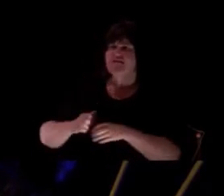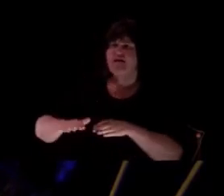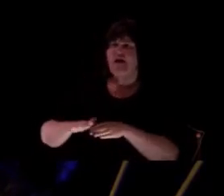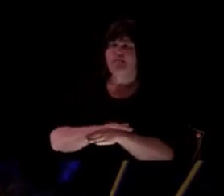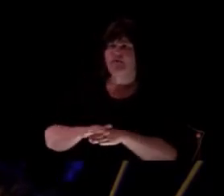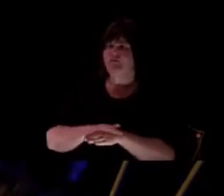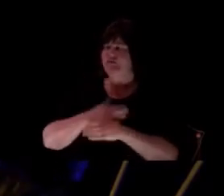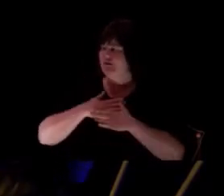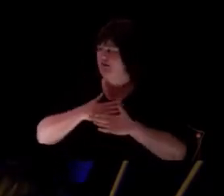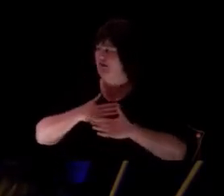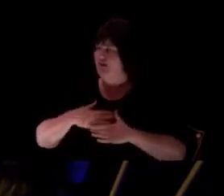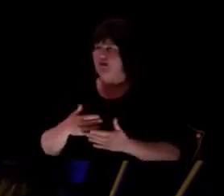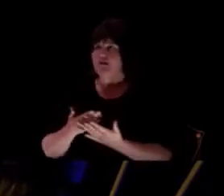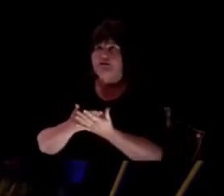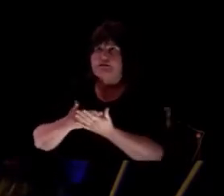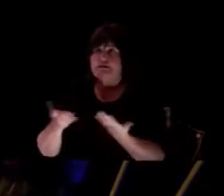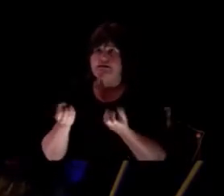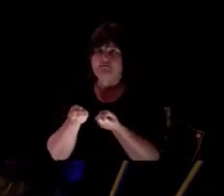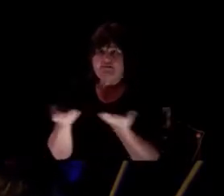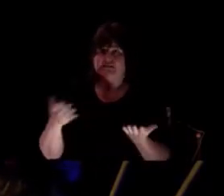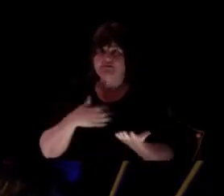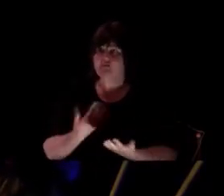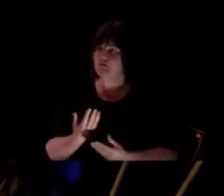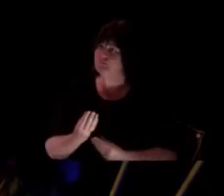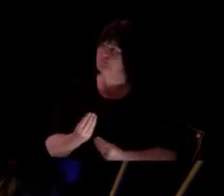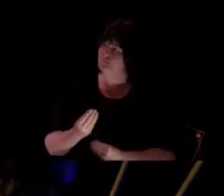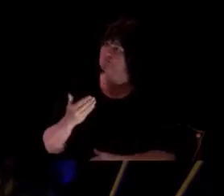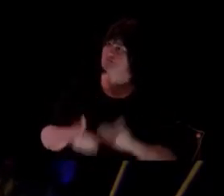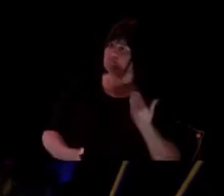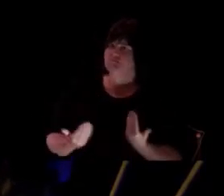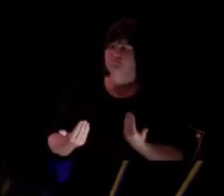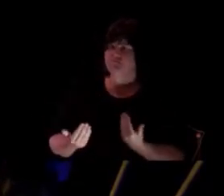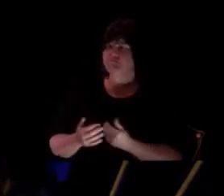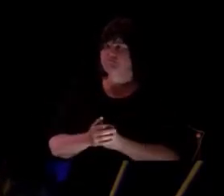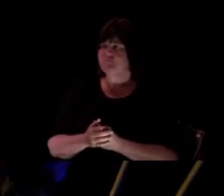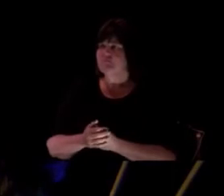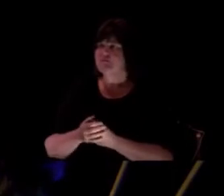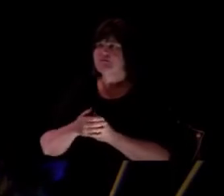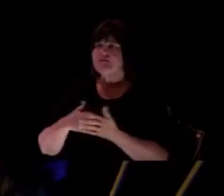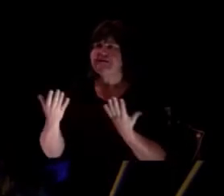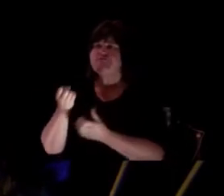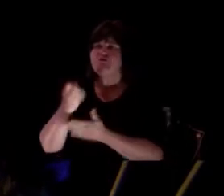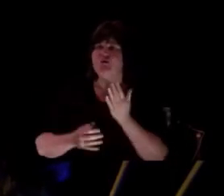at dette her helt vondt og forklarer hvorfor de begynner å gråte, hvorfor de blir sinte.